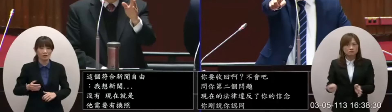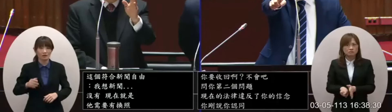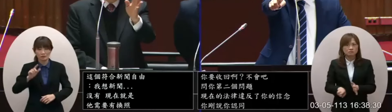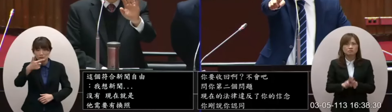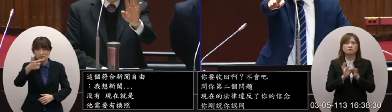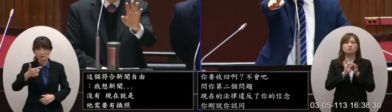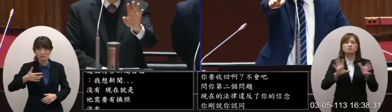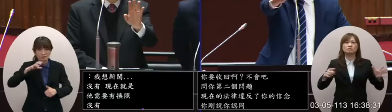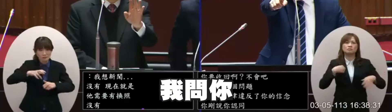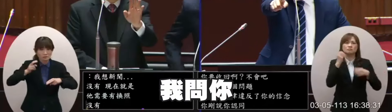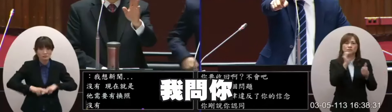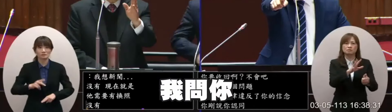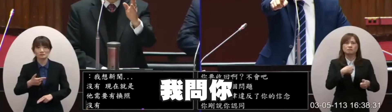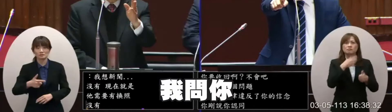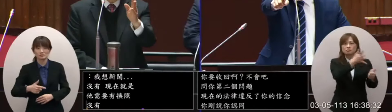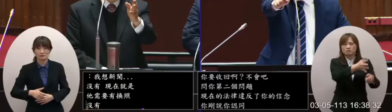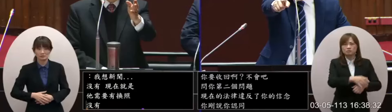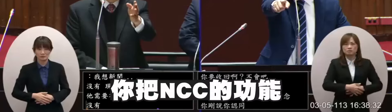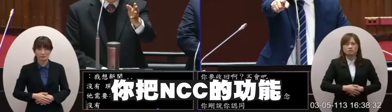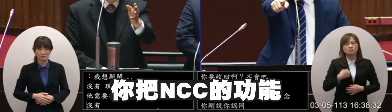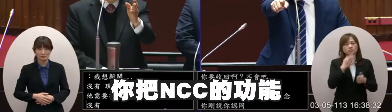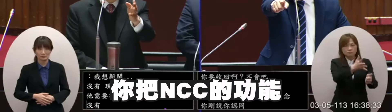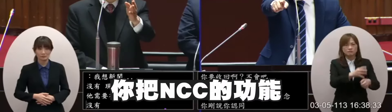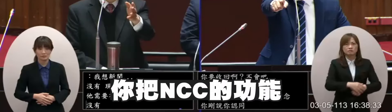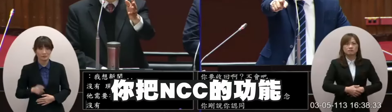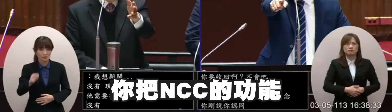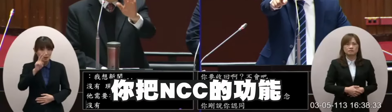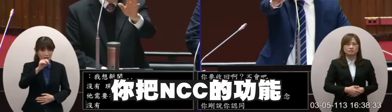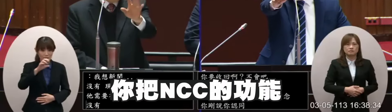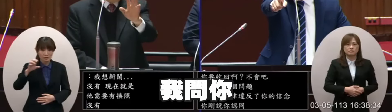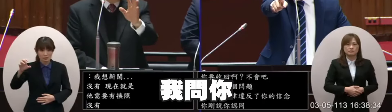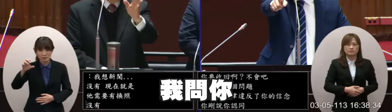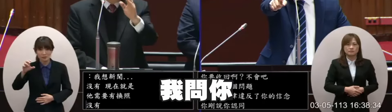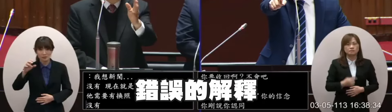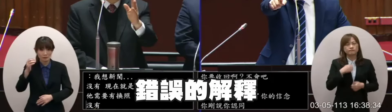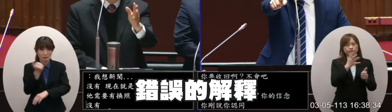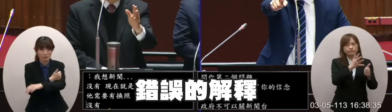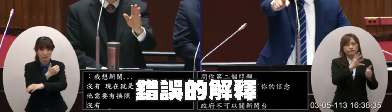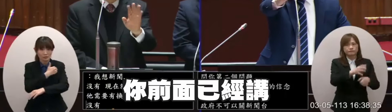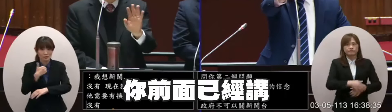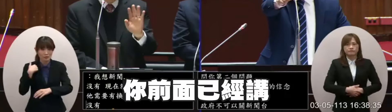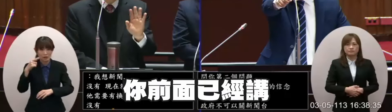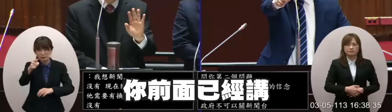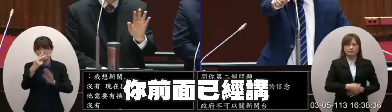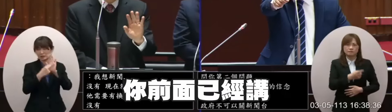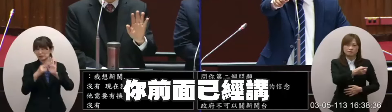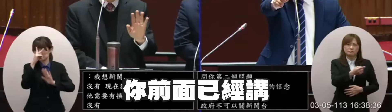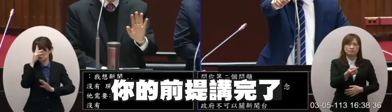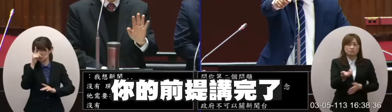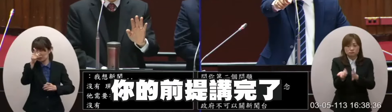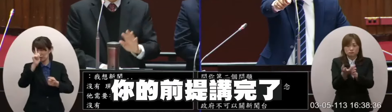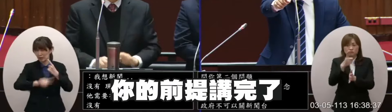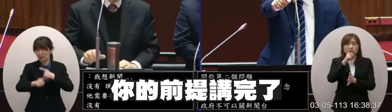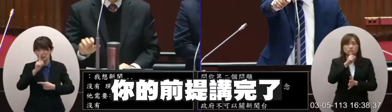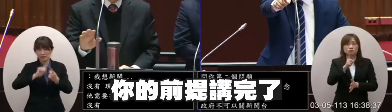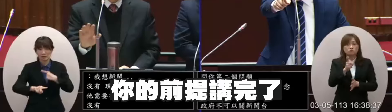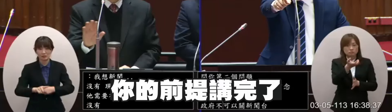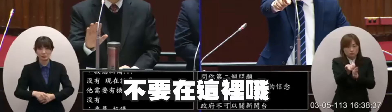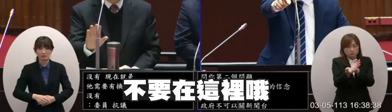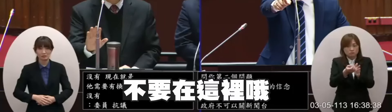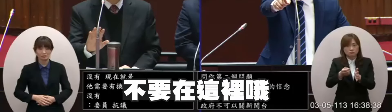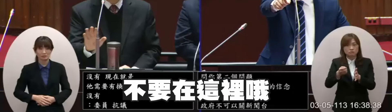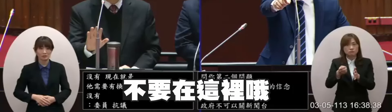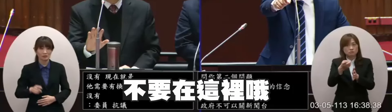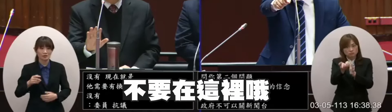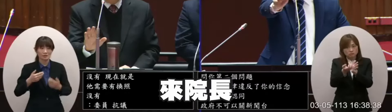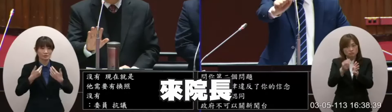这你 那不然我问你， 你觉 我问你， 你把 NCC 的功能， 我问你 错误的解释。 你前面已经讲你的前提讲完了，